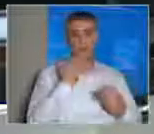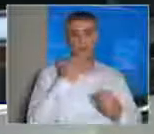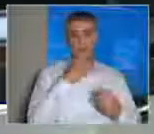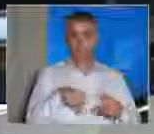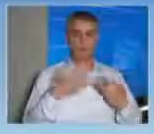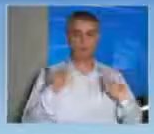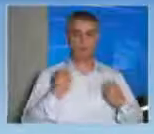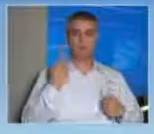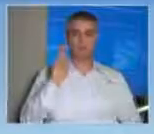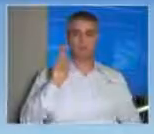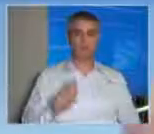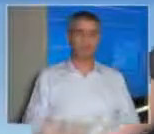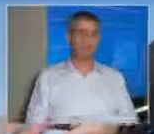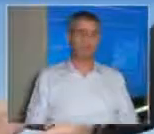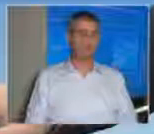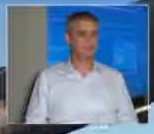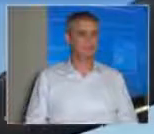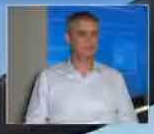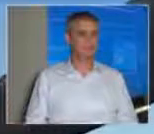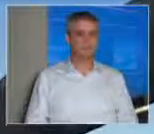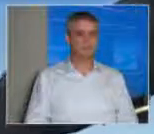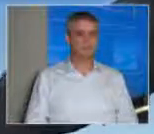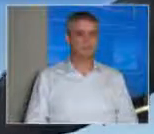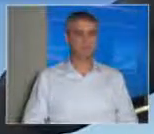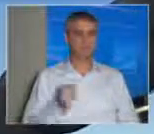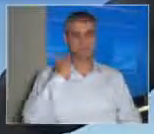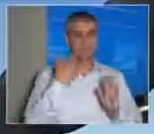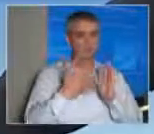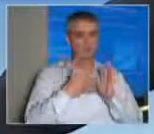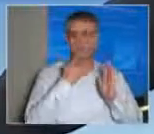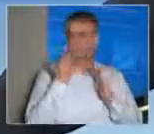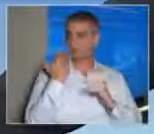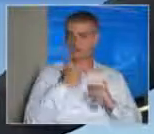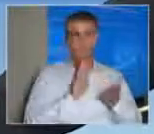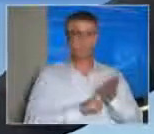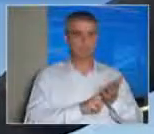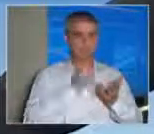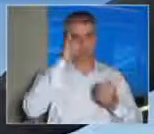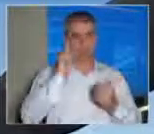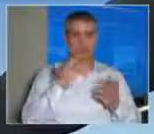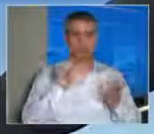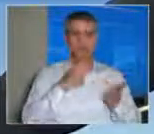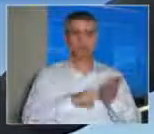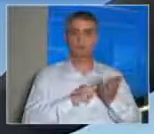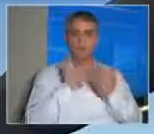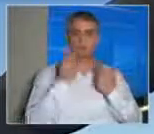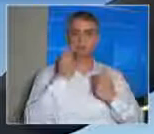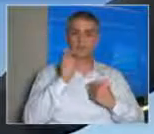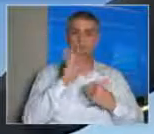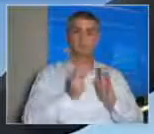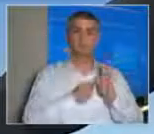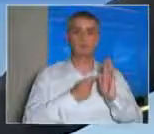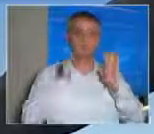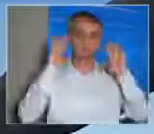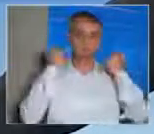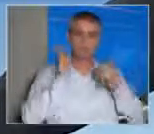בטוח. אני בדיוק בוחן את מה שאמרתי קודם, וצדקתי רק שלא ידעתי כמה אני צודק. מסתבר ש-25 פעמים